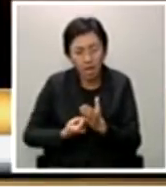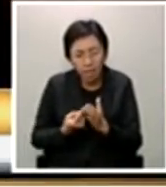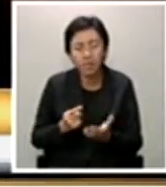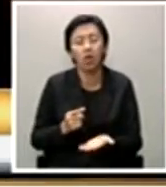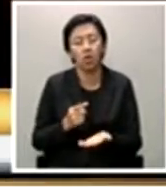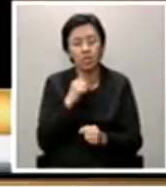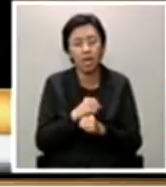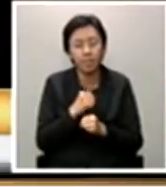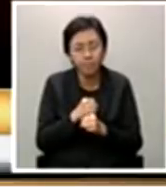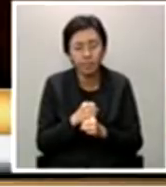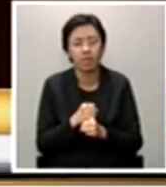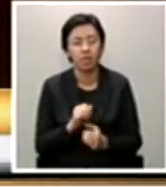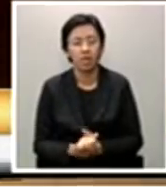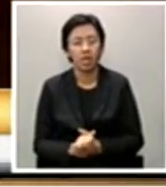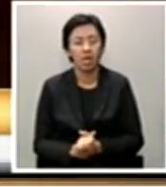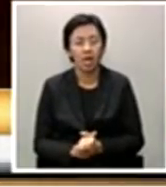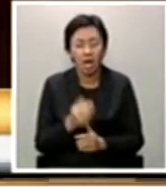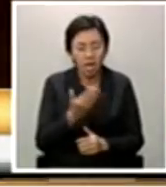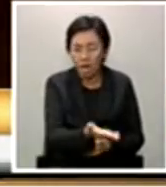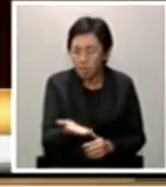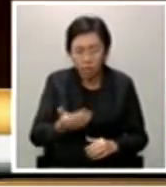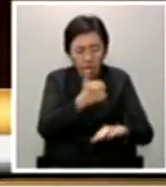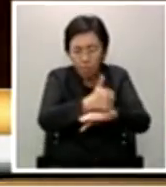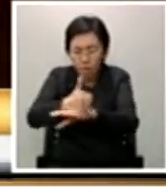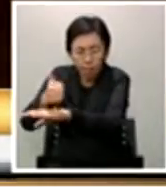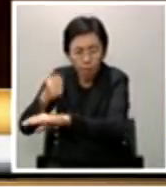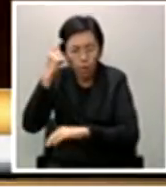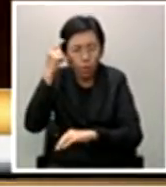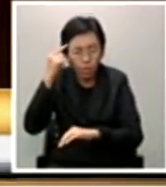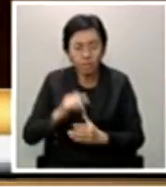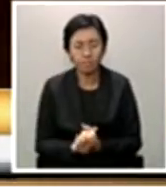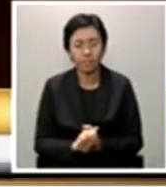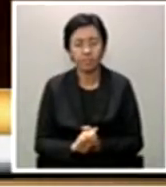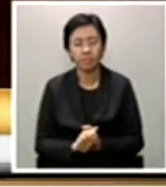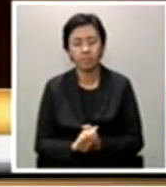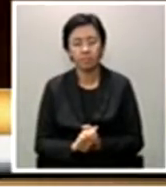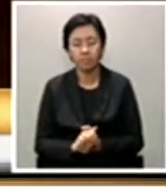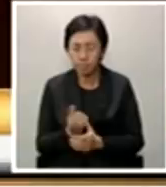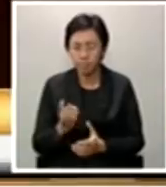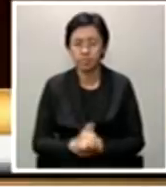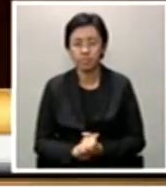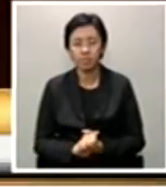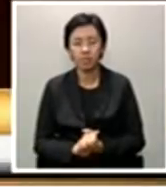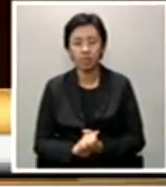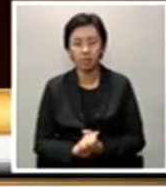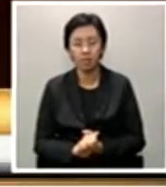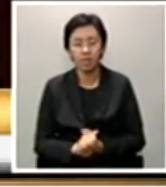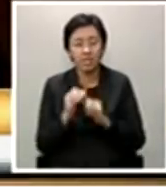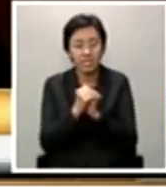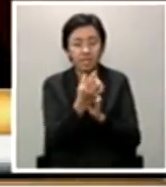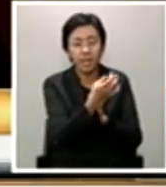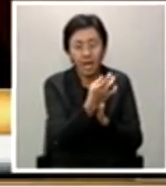ตอรี่เหล่านี้เราไปใส่ไว้ในหัวผู้นำเหล่านี้นี่แหละว่าเอจีมีเบลแอนด์โรสใช่ไห